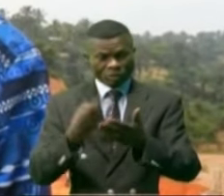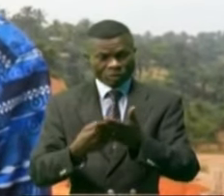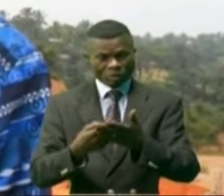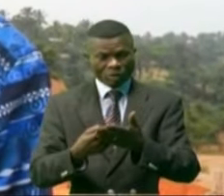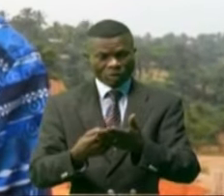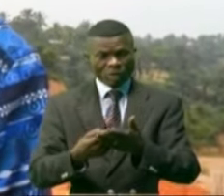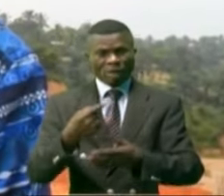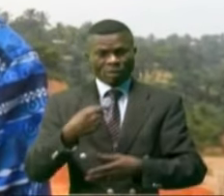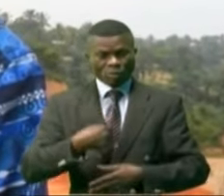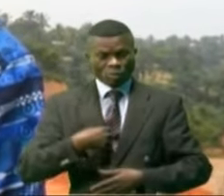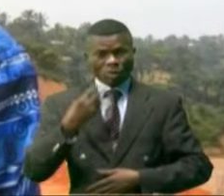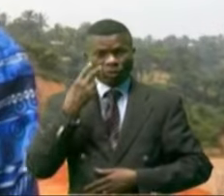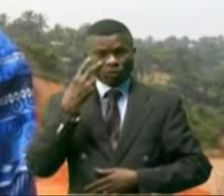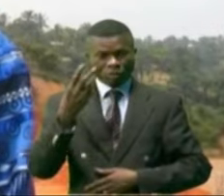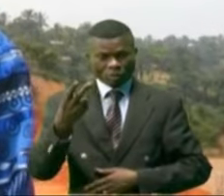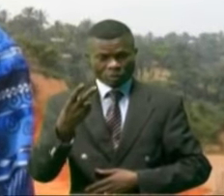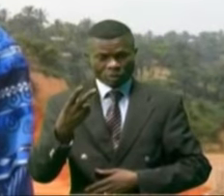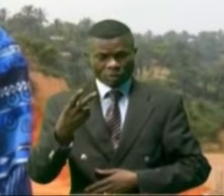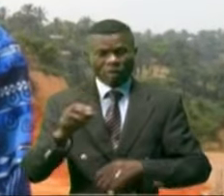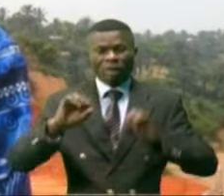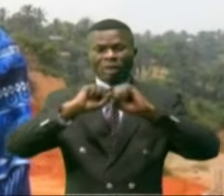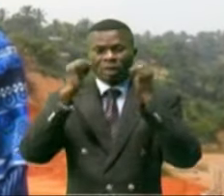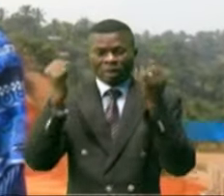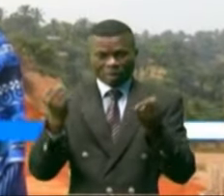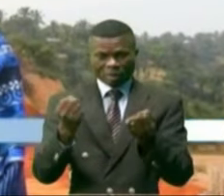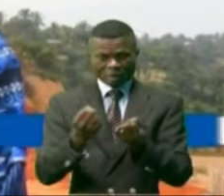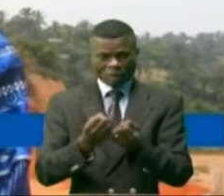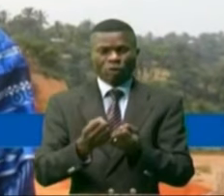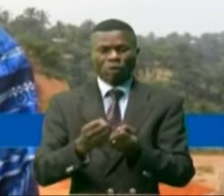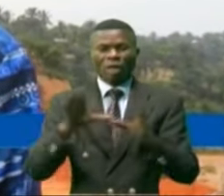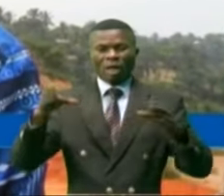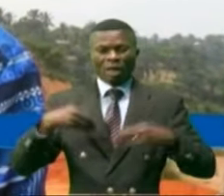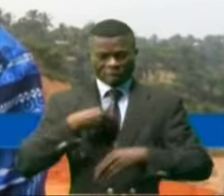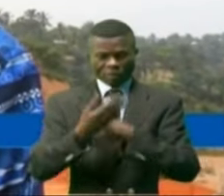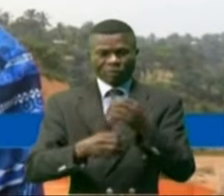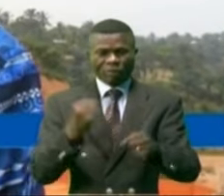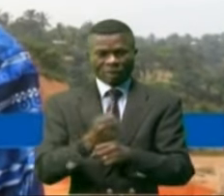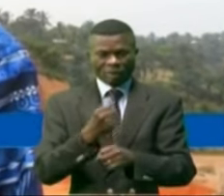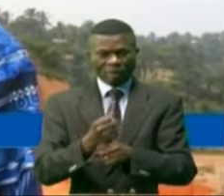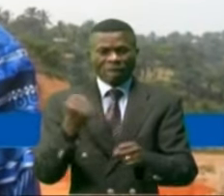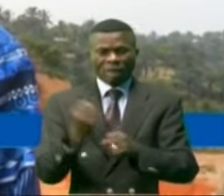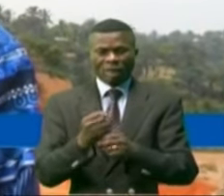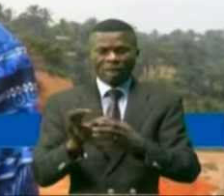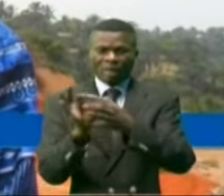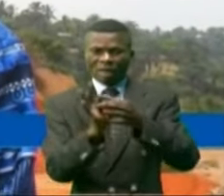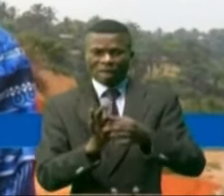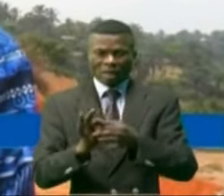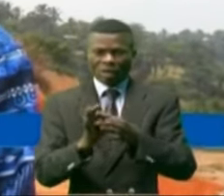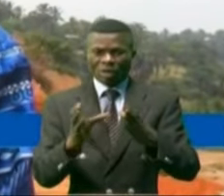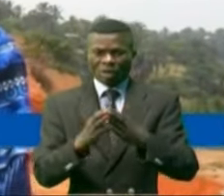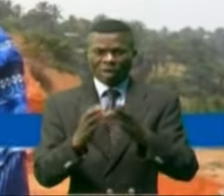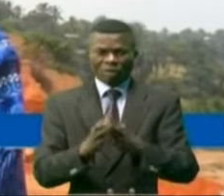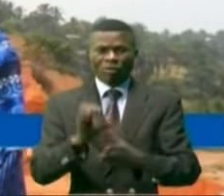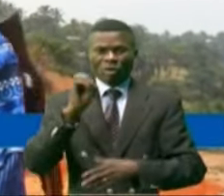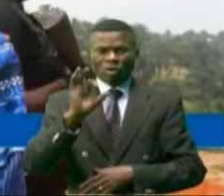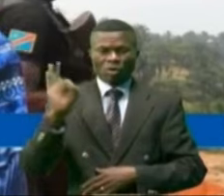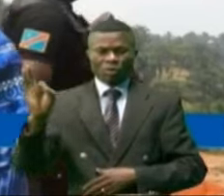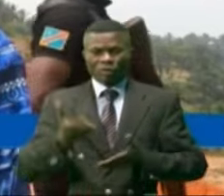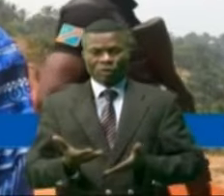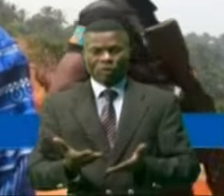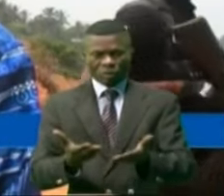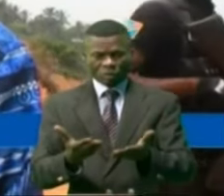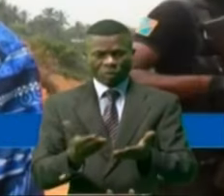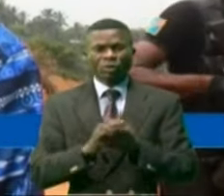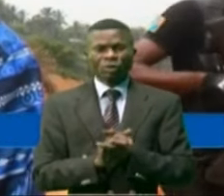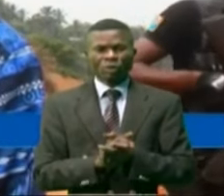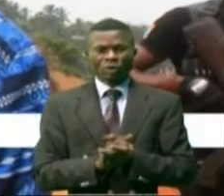que la société qui a pu gagner ce marché et qui travaille en collaboration avec l'Office des routes